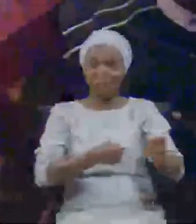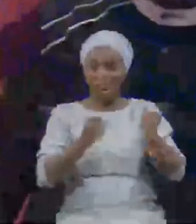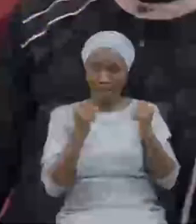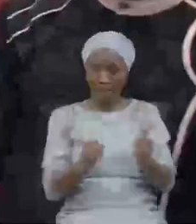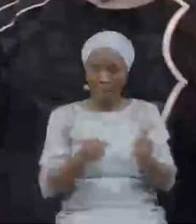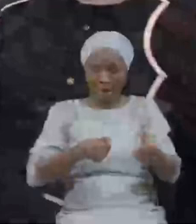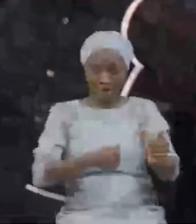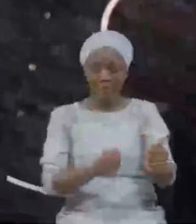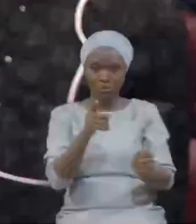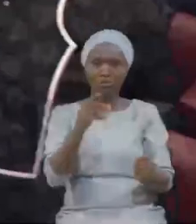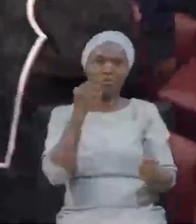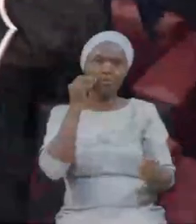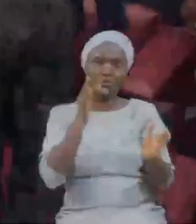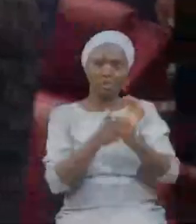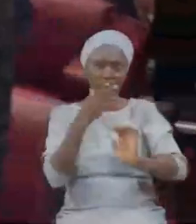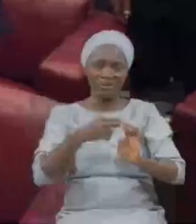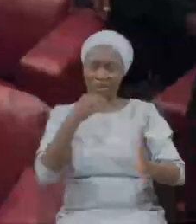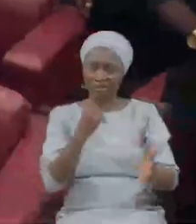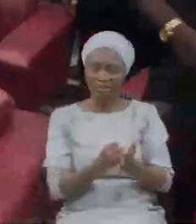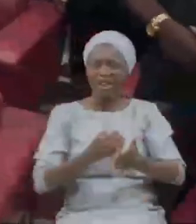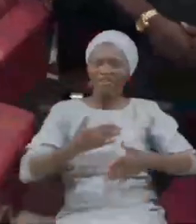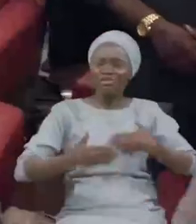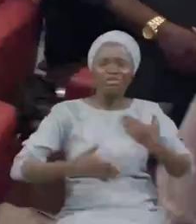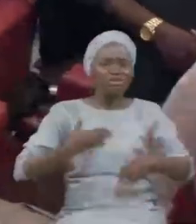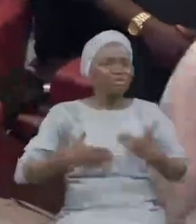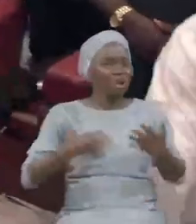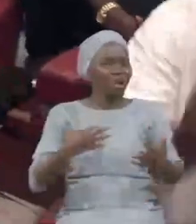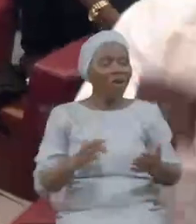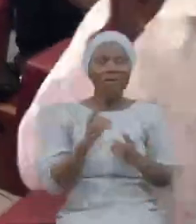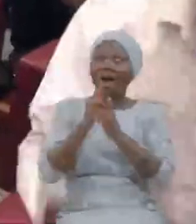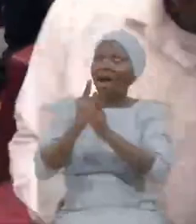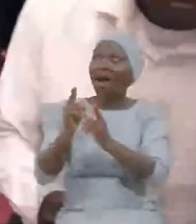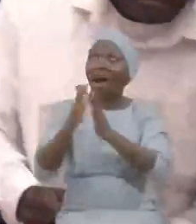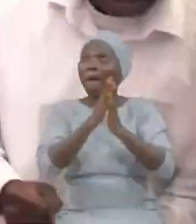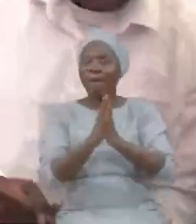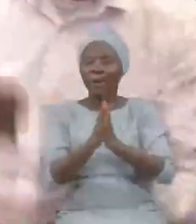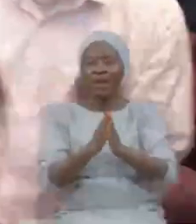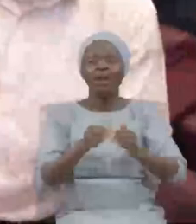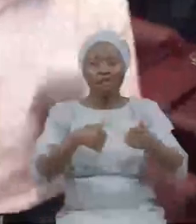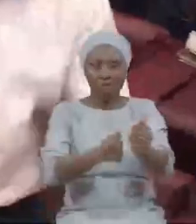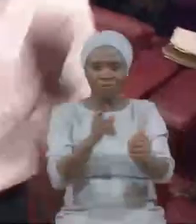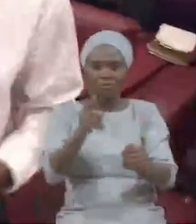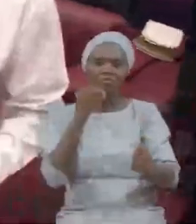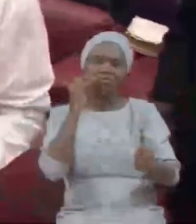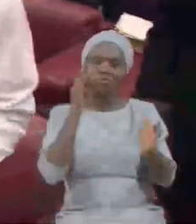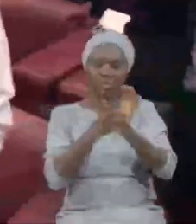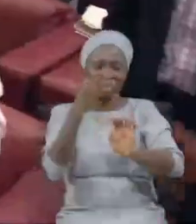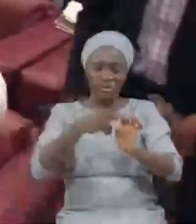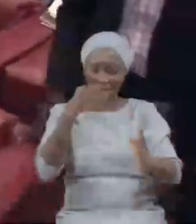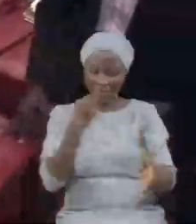la domination. Vous allez rentrer à la maison avec la joie de prière exaucée.